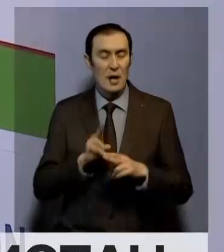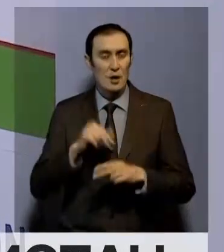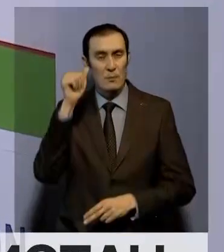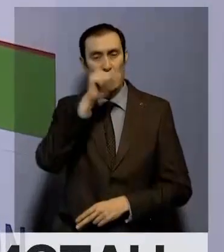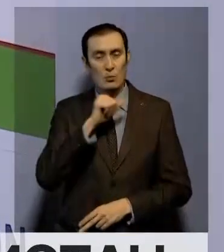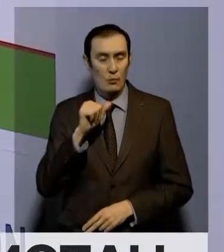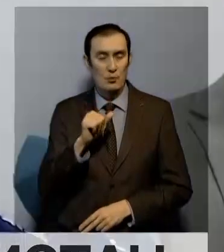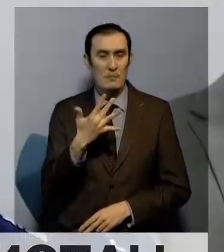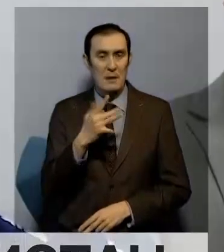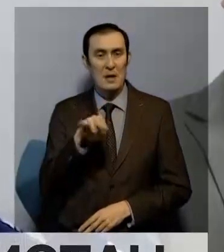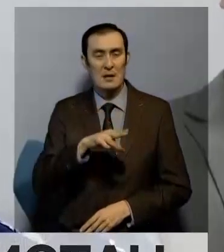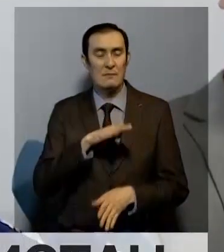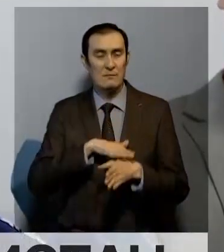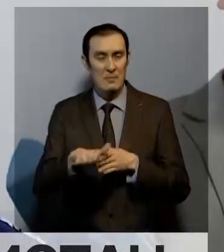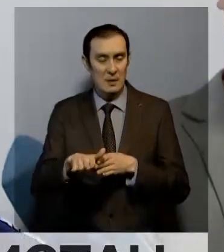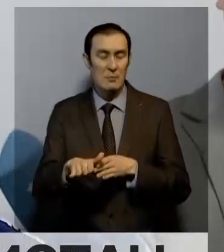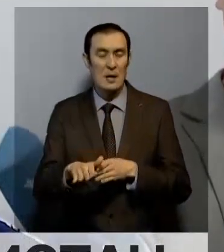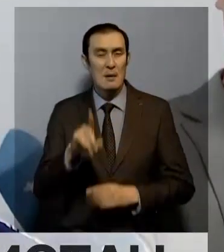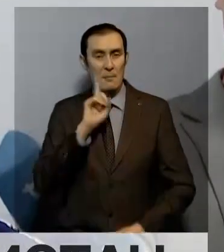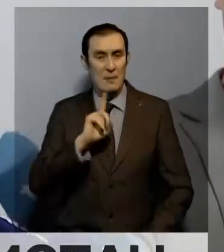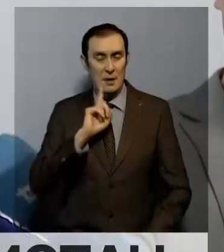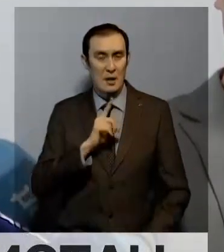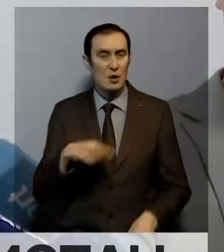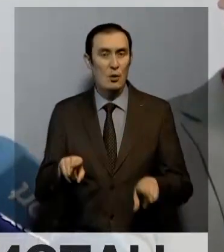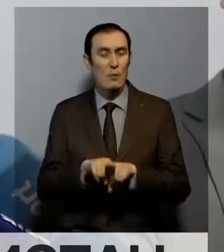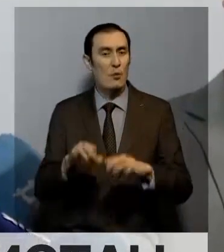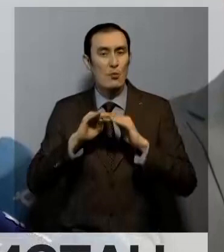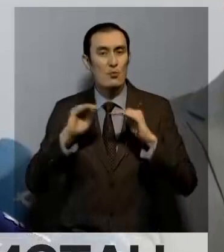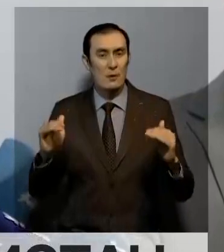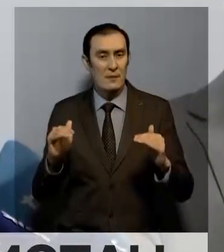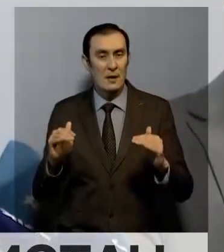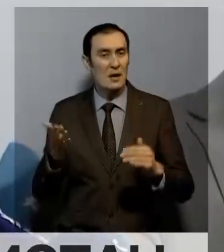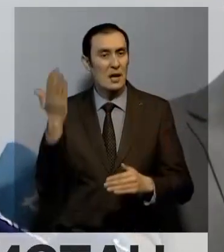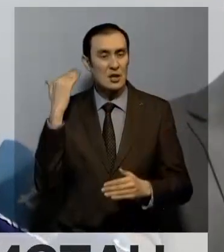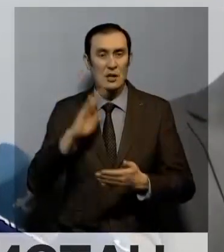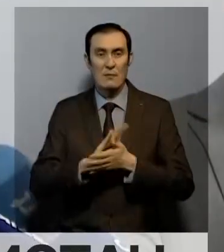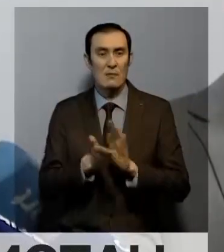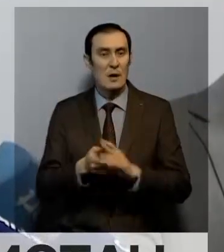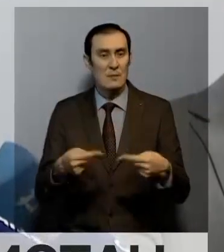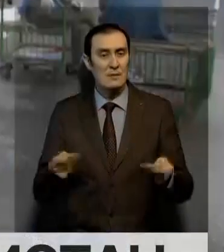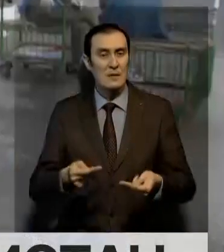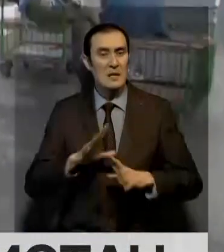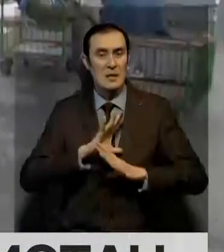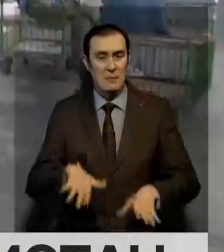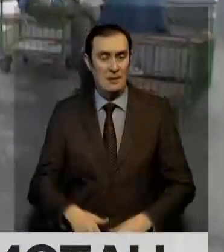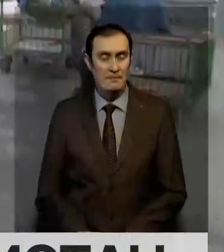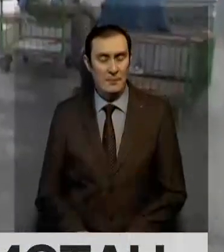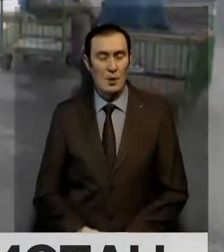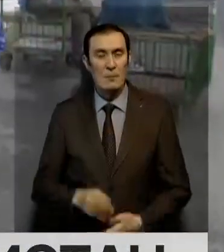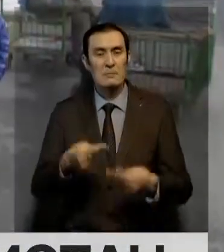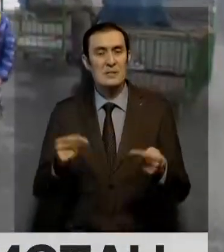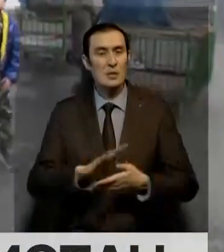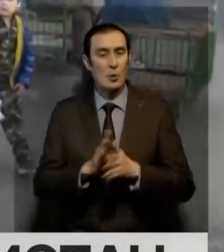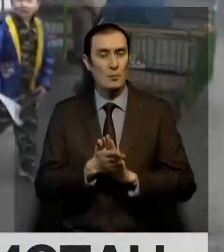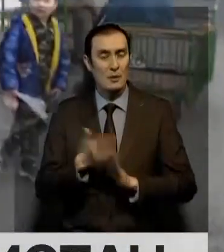отметку в 5 миллиардов пройдем. Пока такого уровня подписания у нас в взаимоотношениях не было. По подписанным